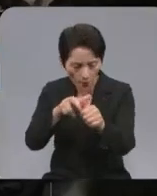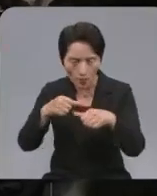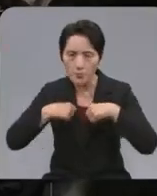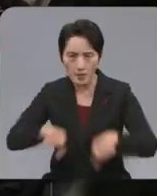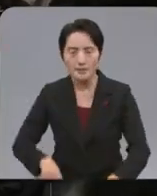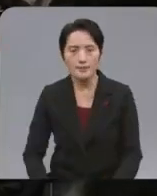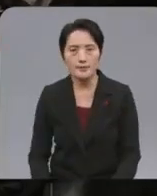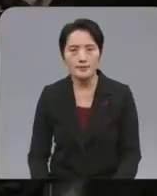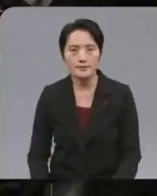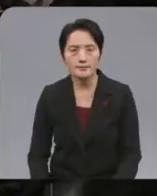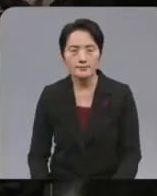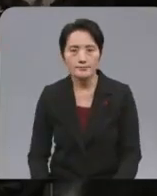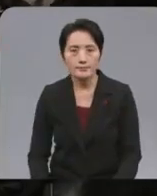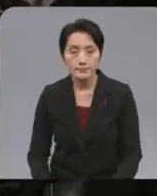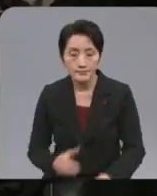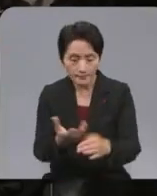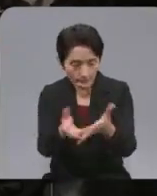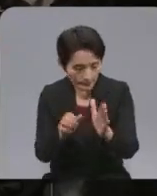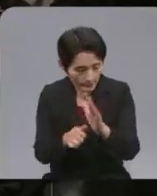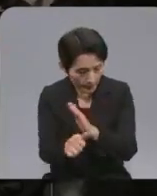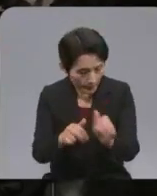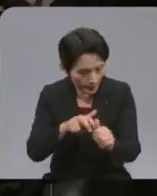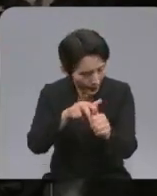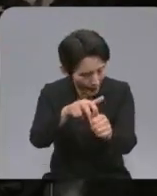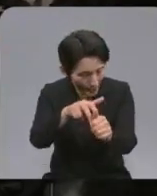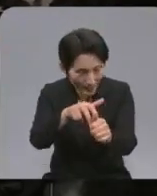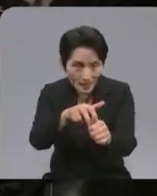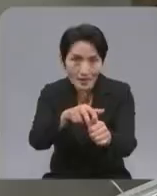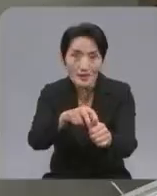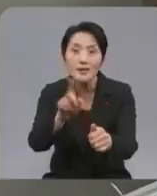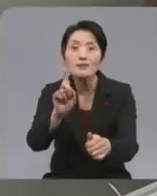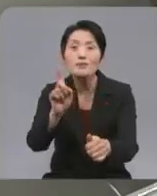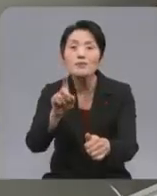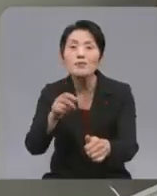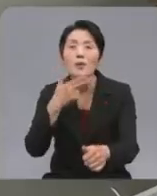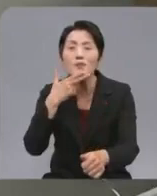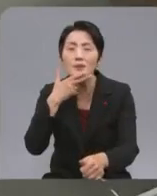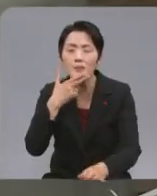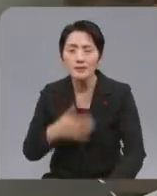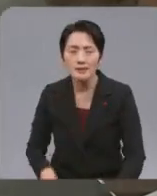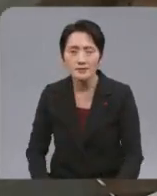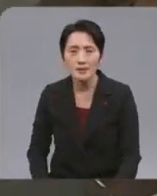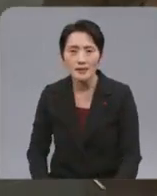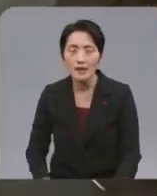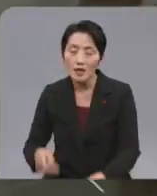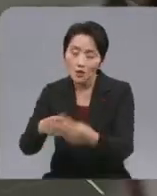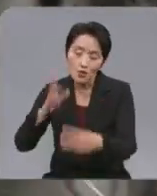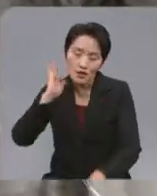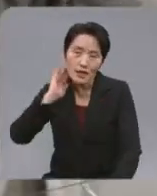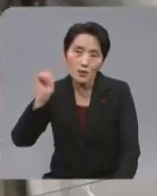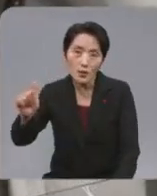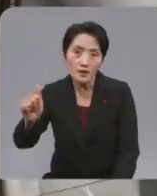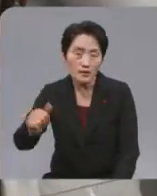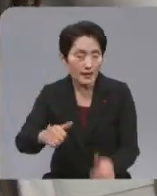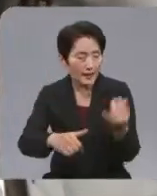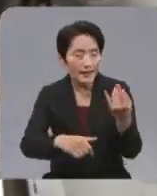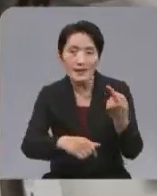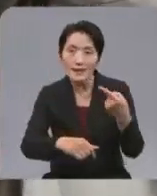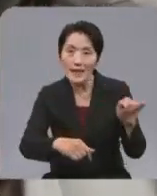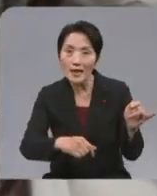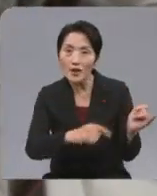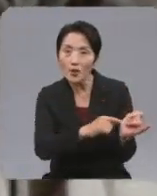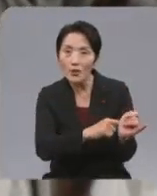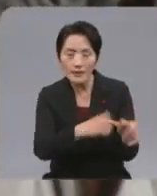в рядах правящих сил партия эта основа политики свободной демократии сказала она выступая на